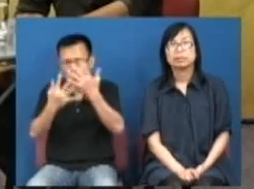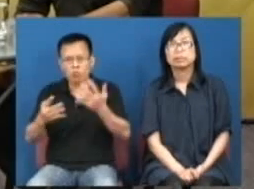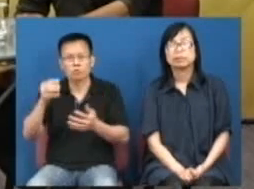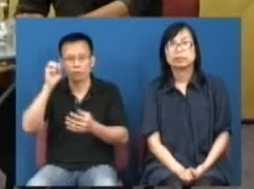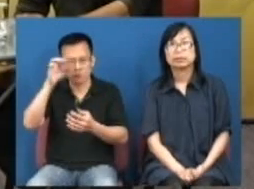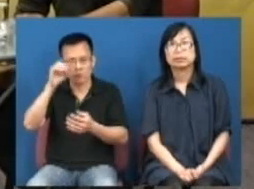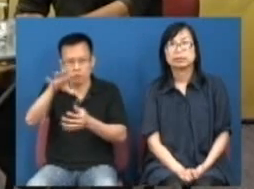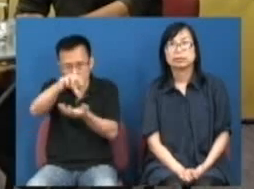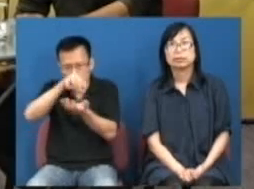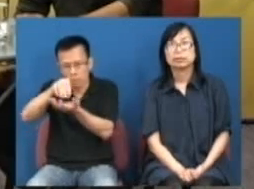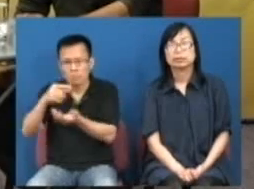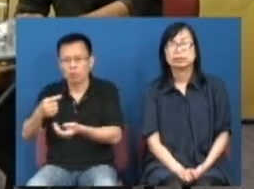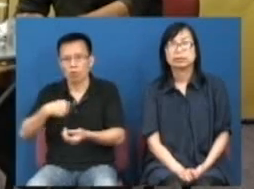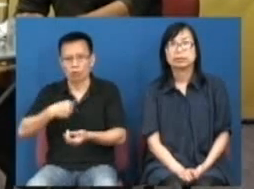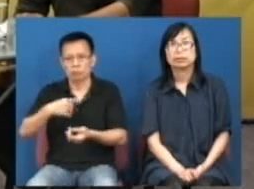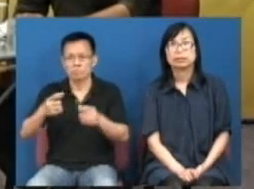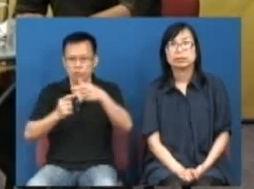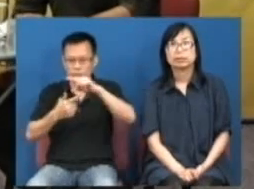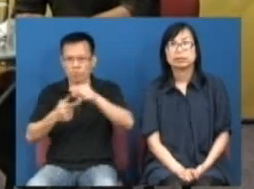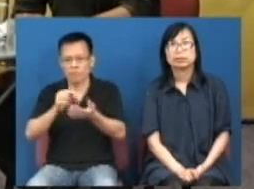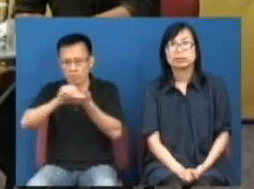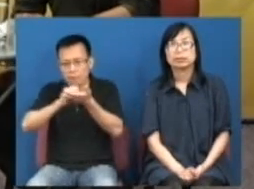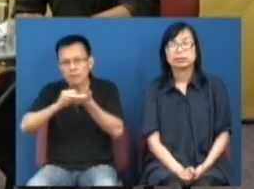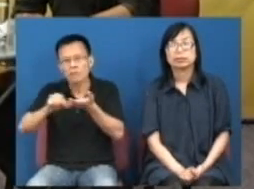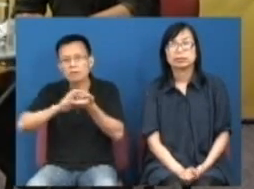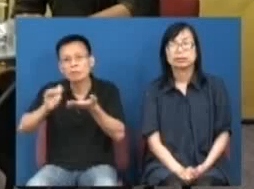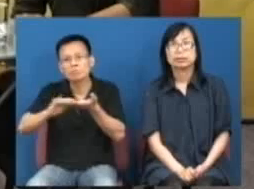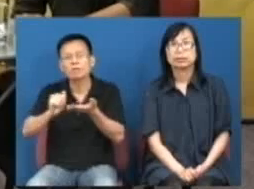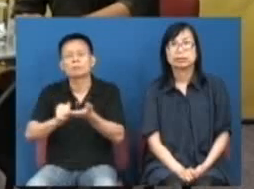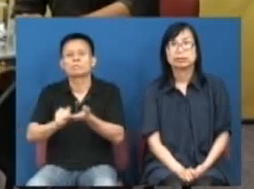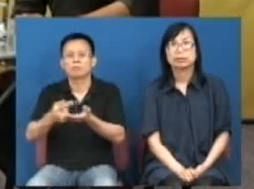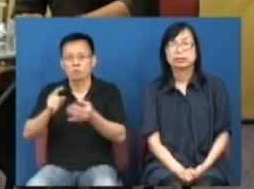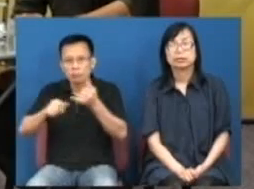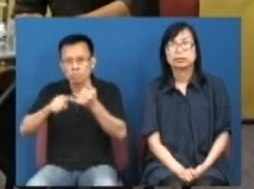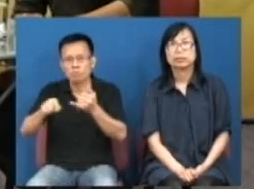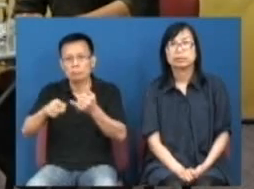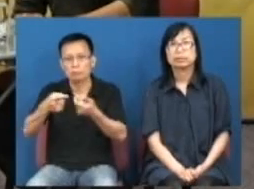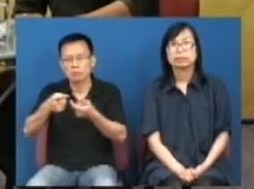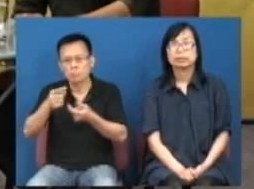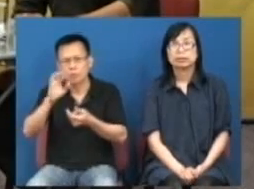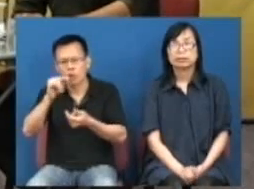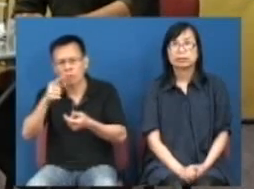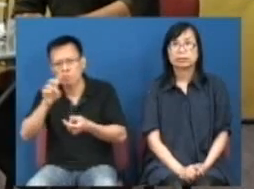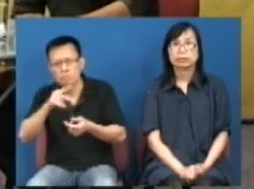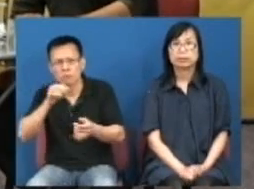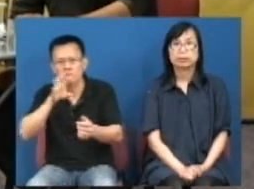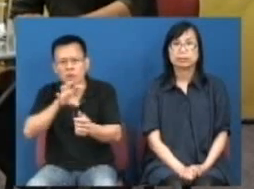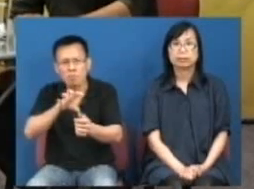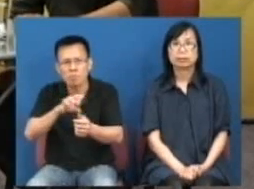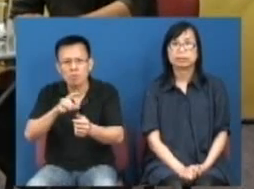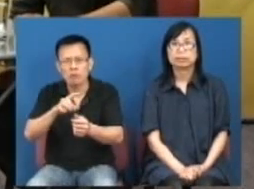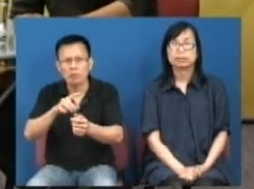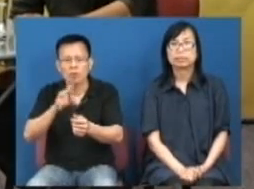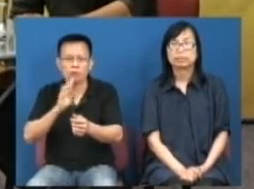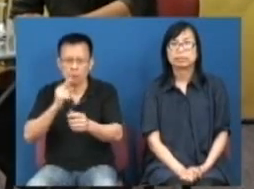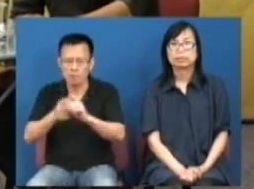該佢一定要用我哋嘅方法去寫清楚。嗱，到最後你知唔知可以點樣制裁我哋咧？當我哋犯咗規